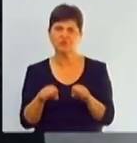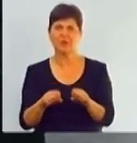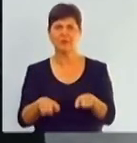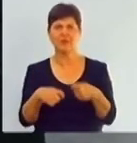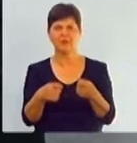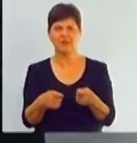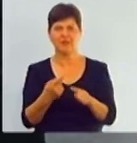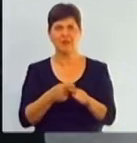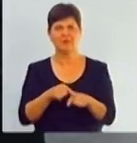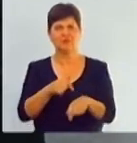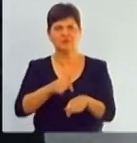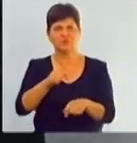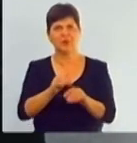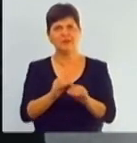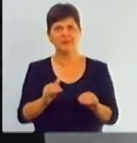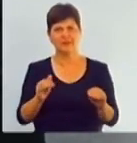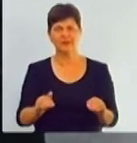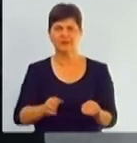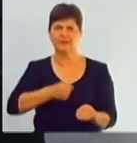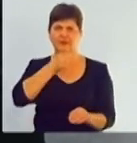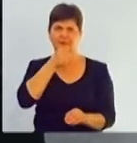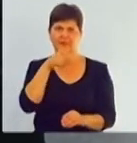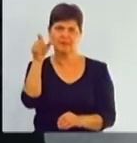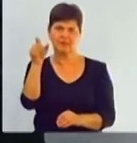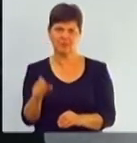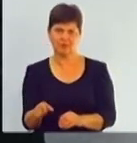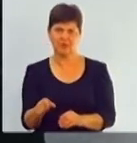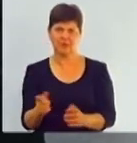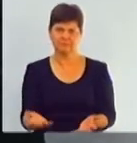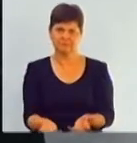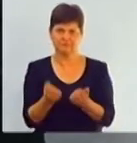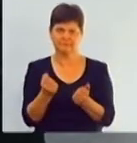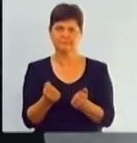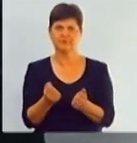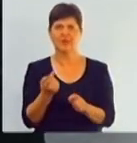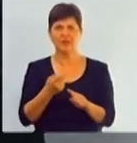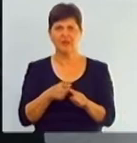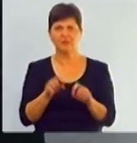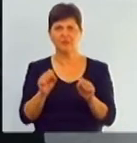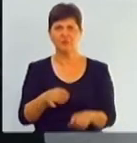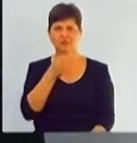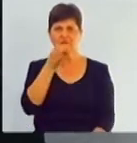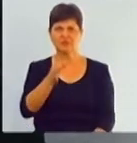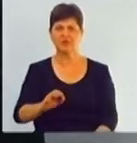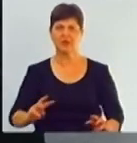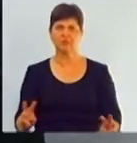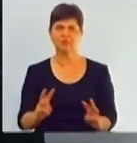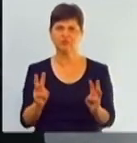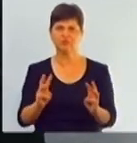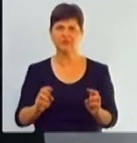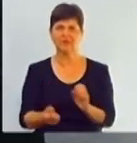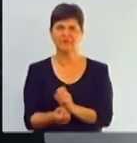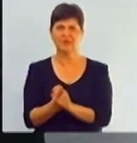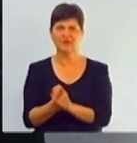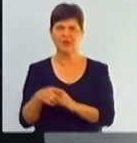дітей, літніх людей. Те ж саме можу сказати, якщо пожежа виникла в сусідньому приміщенні, ті самі